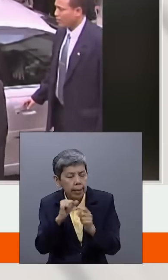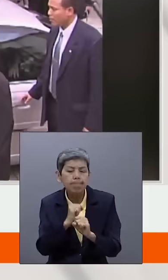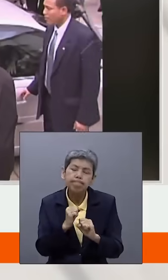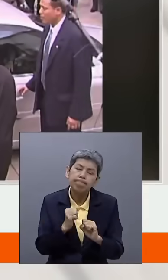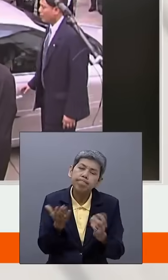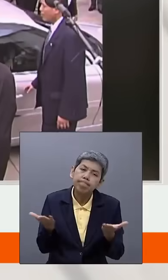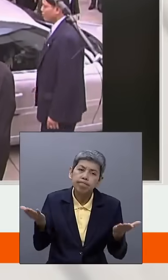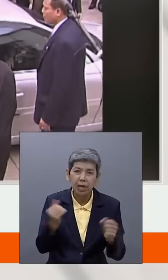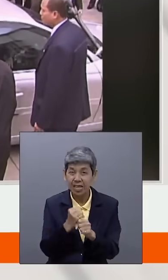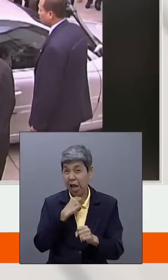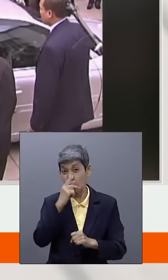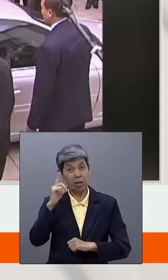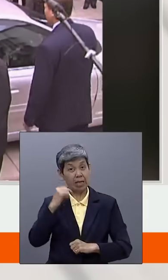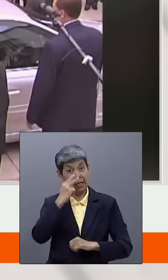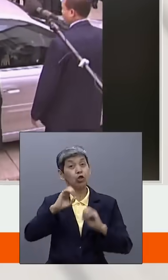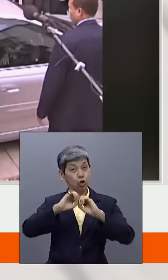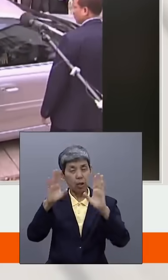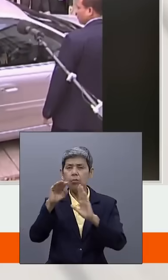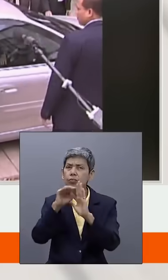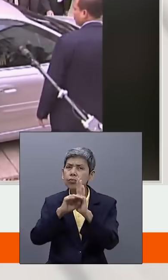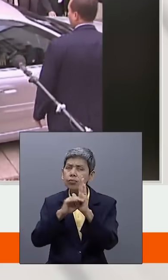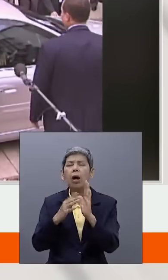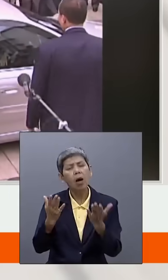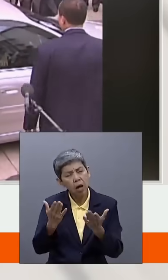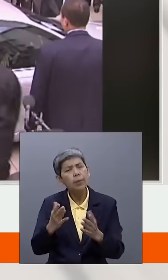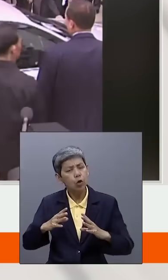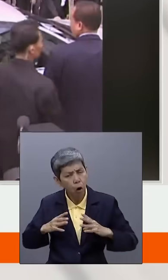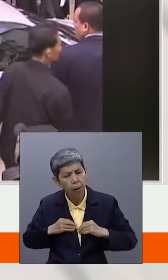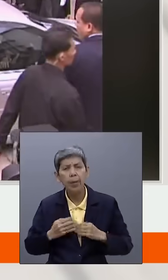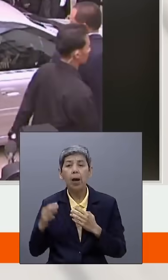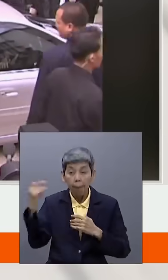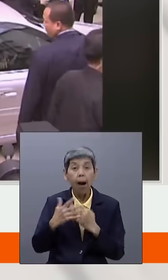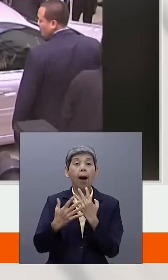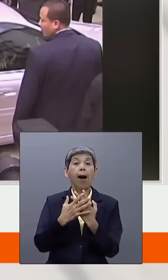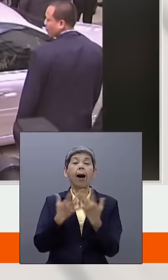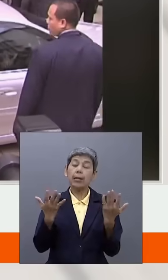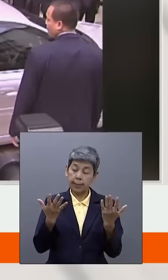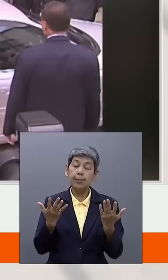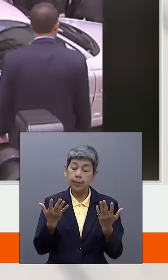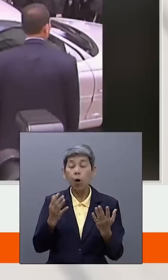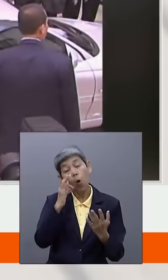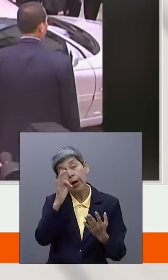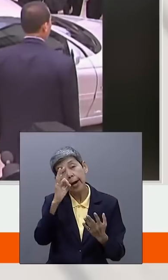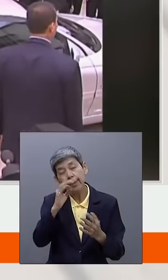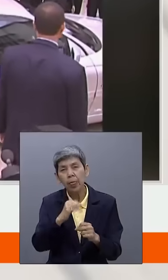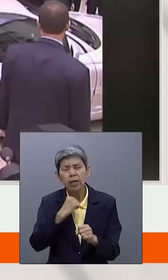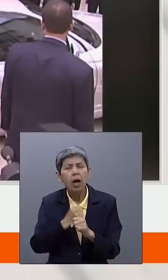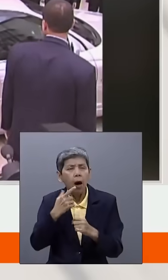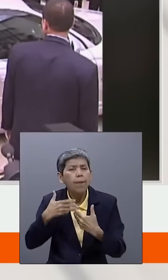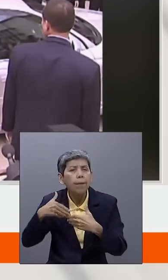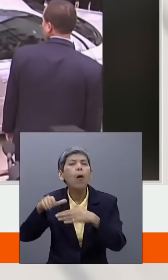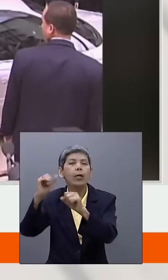่ย แล้ววันนี้คุณทักษิณก็ชัดเป็นเงื่อนไขที่ปฏิเสธไม่ได้ออกมาติดคุกอ่ ะ ช่ไหมครับมันก็ต้องปล่อยกันนะ